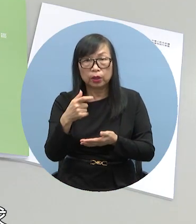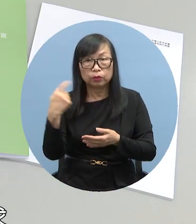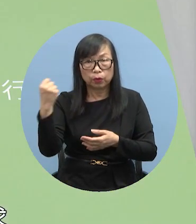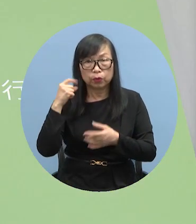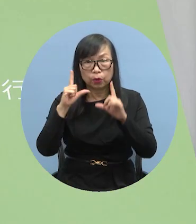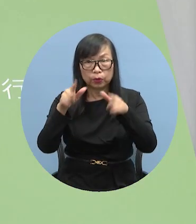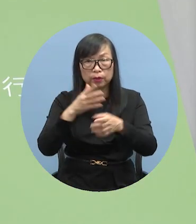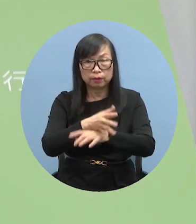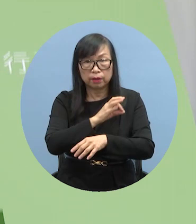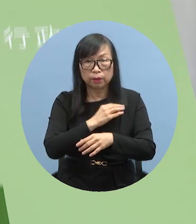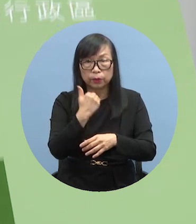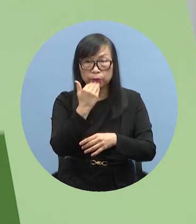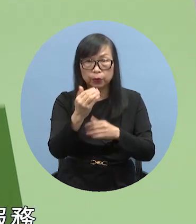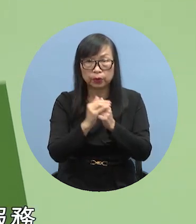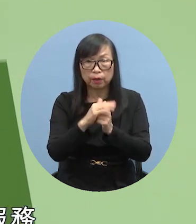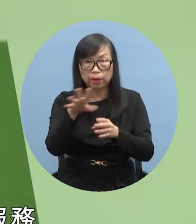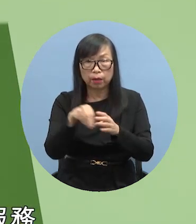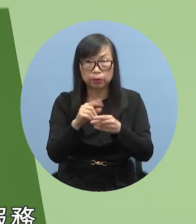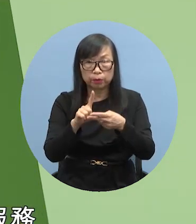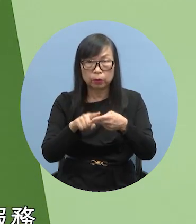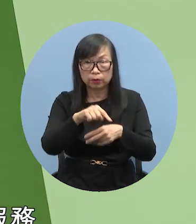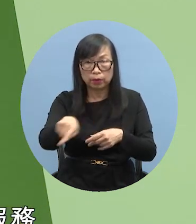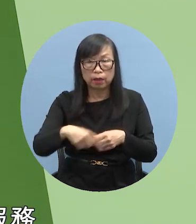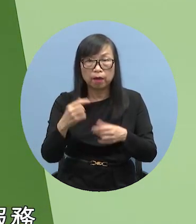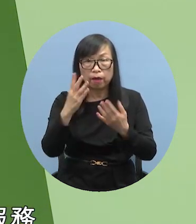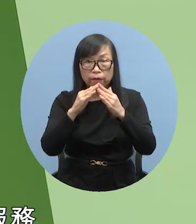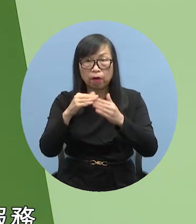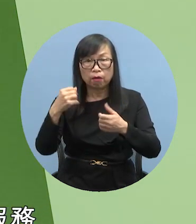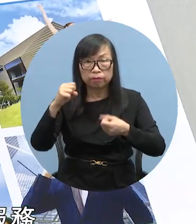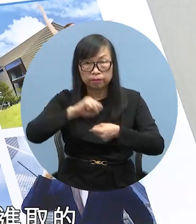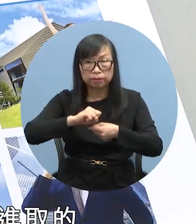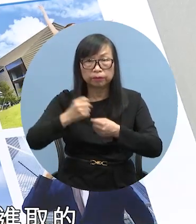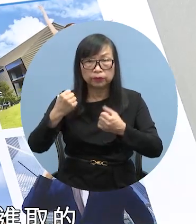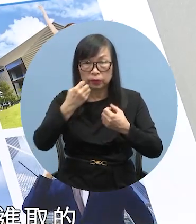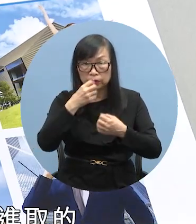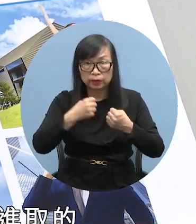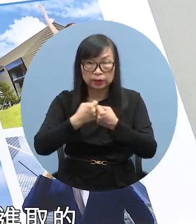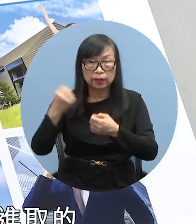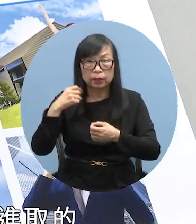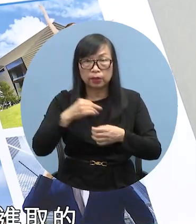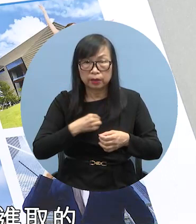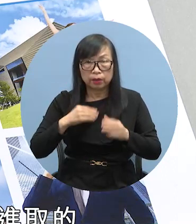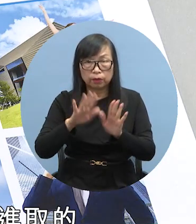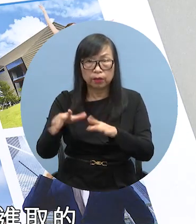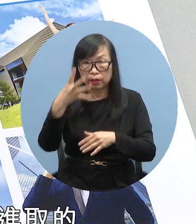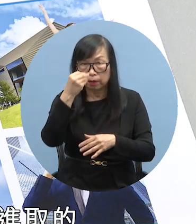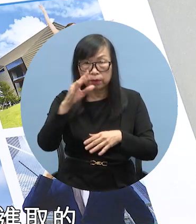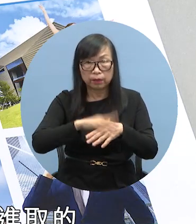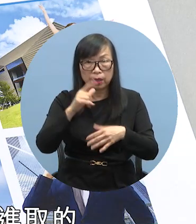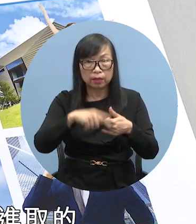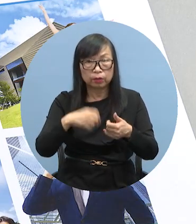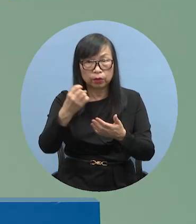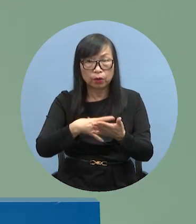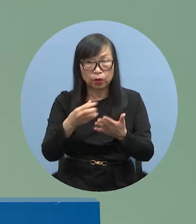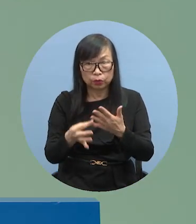會訴求，包括土地房屋、增強香港競爭力和醫療服務。其中吸引人才的政策措施是進取